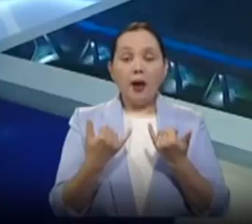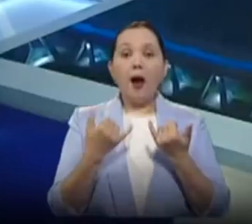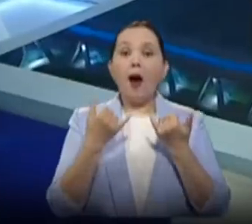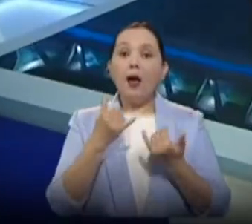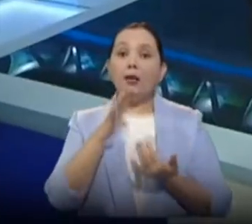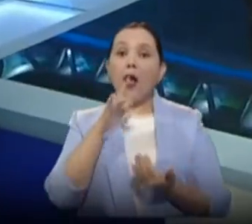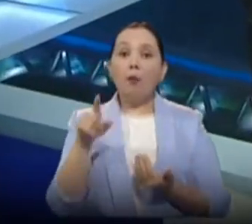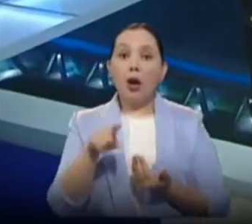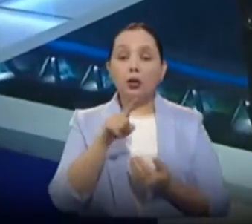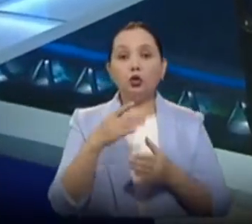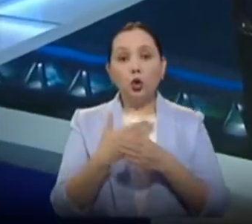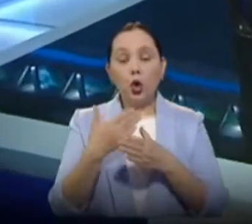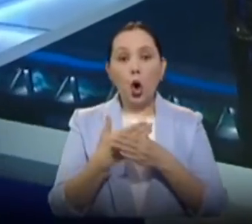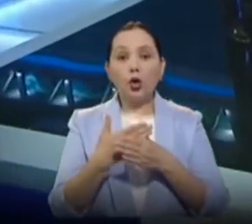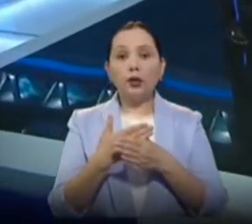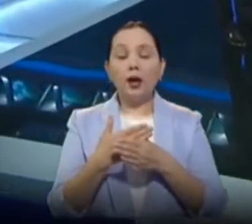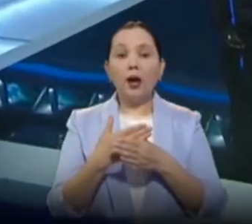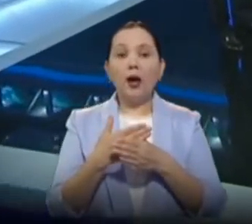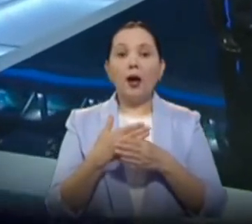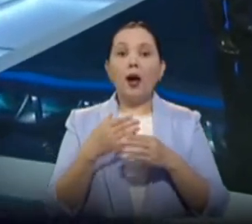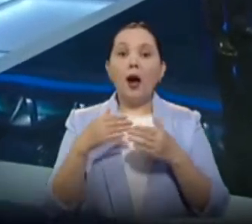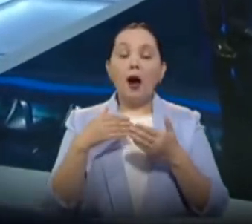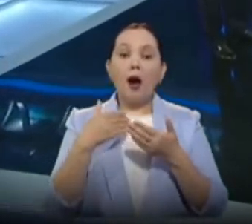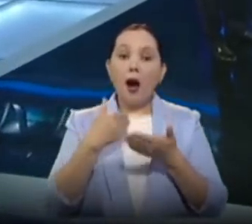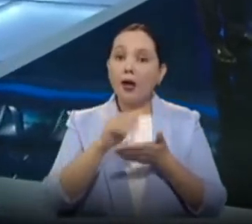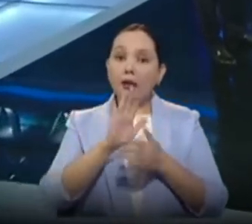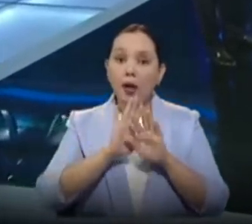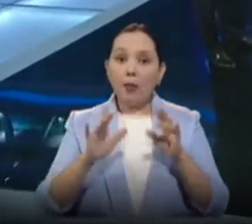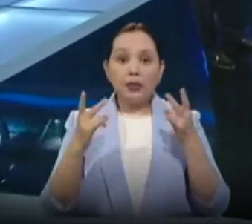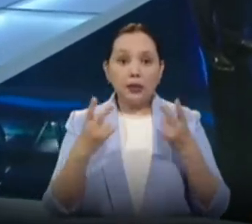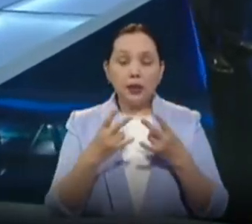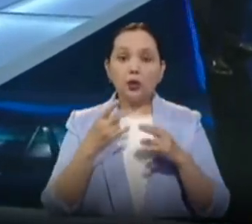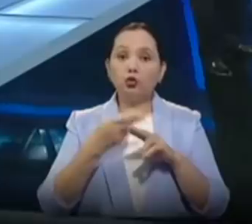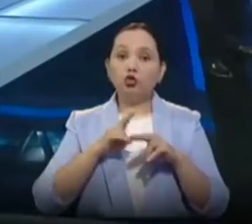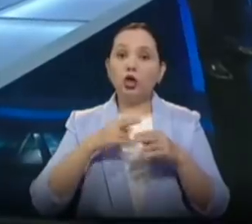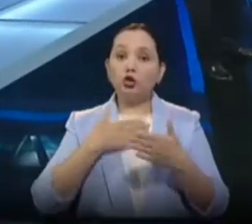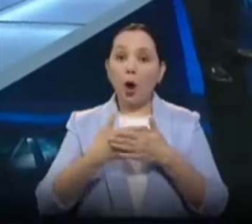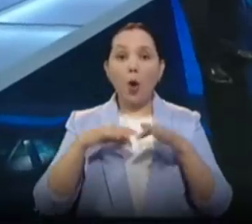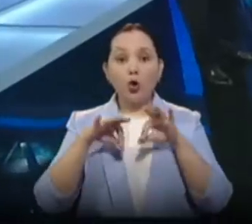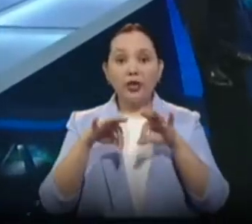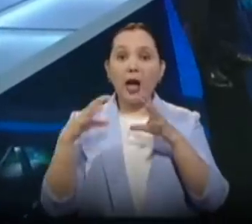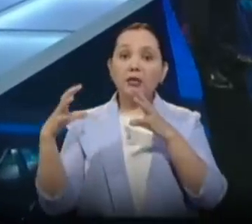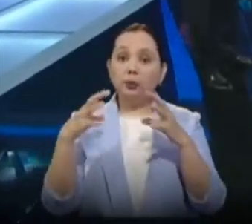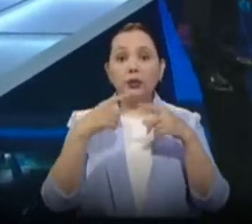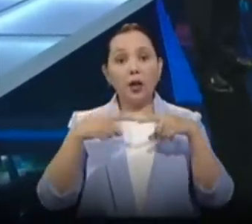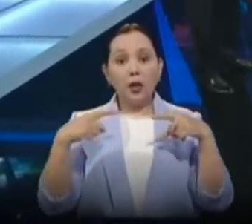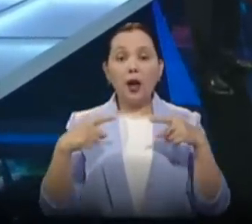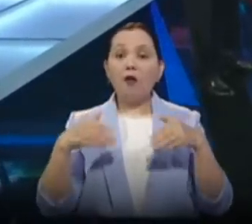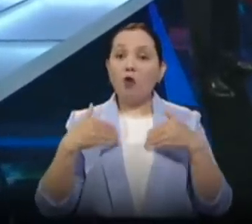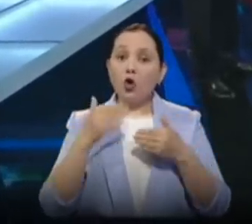aynan mana shu yordamni hech kim darig' tutmasi kerak. Negaki biz o'sha jamoat transportlaridan foydalanamizmi,